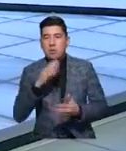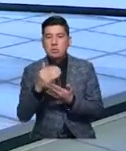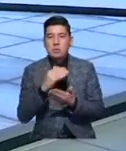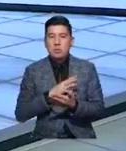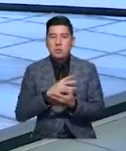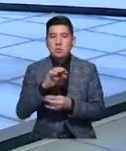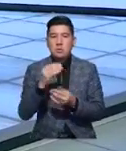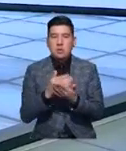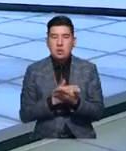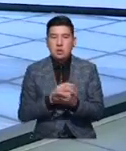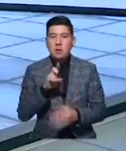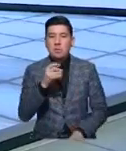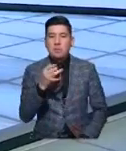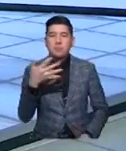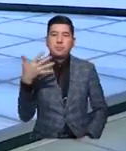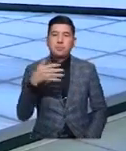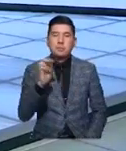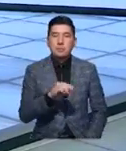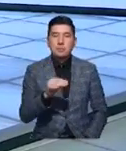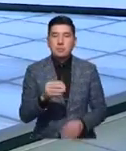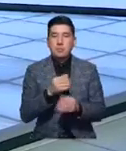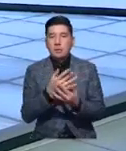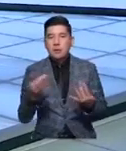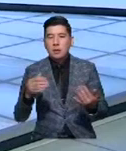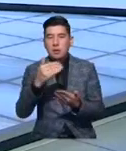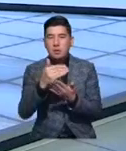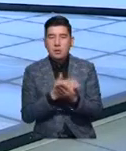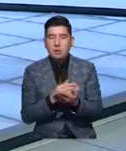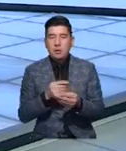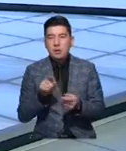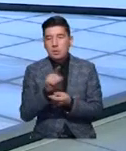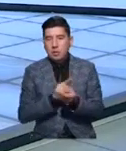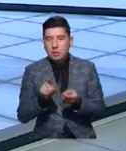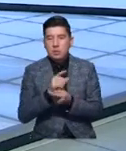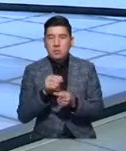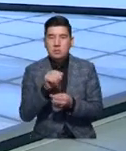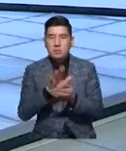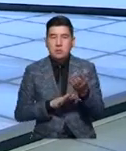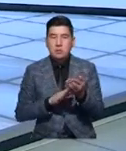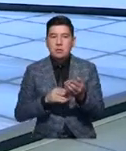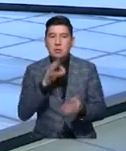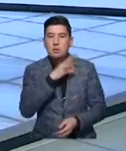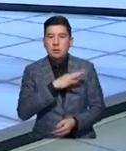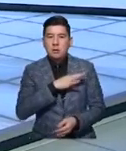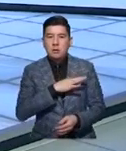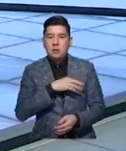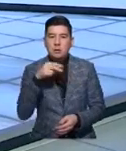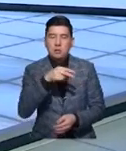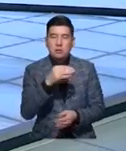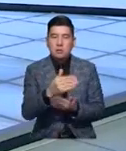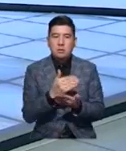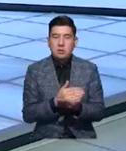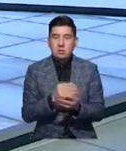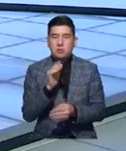поступят банкноты номиналом 5000 тенге, остальные по мере изготовления. К слову, теперь казахстанцы могут пользоваться и цифровым тенге. Моя